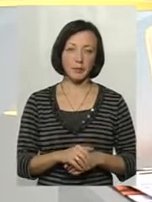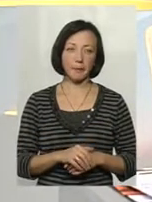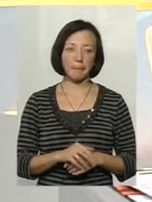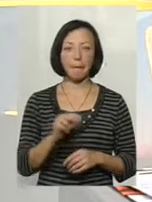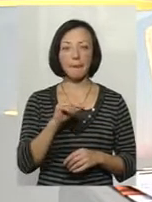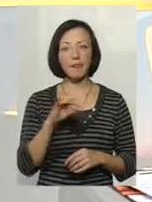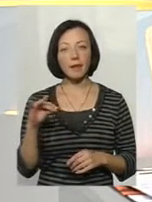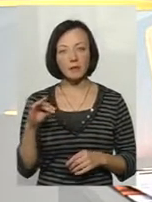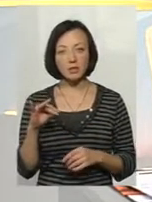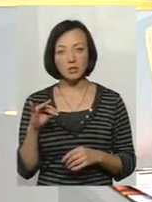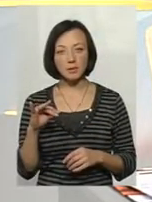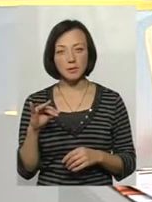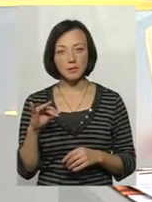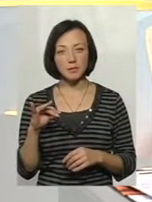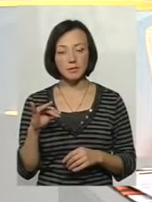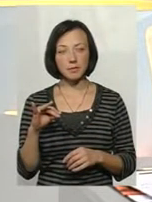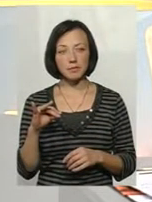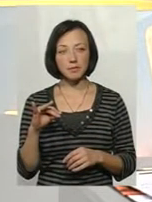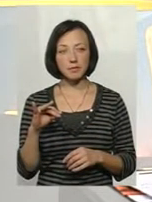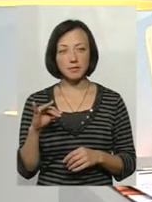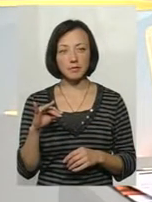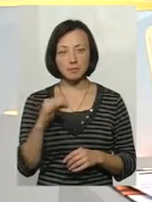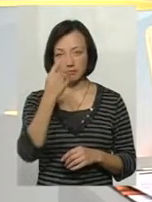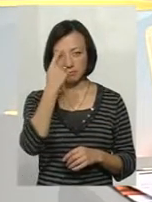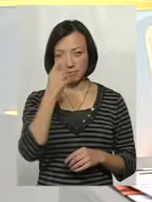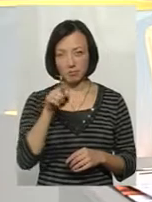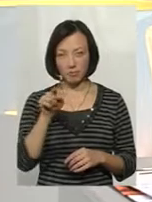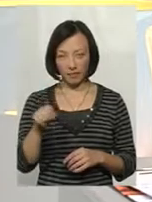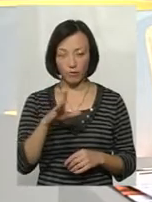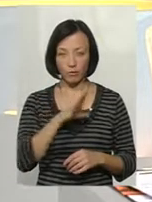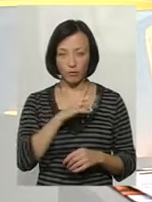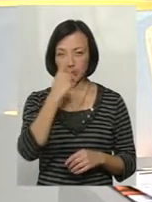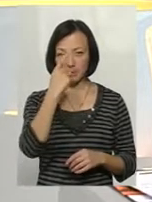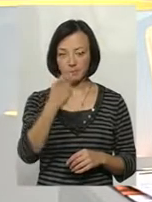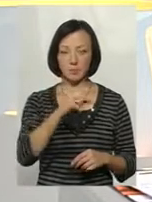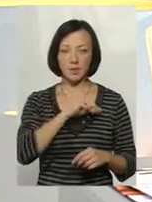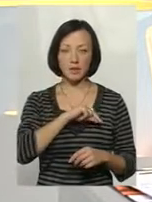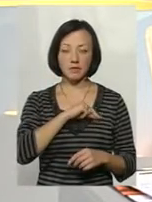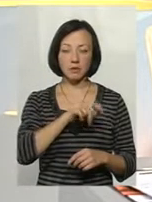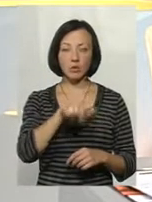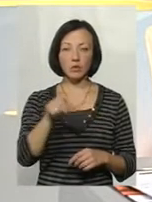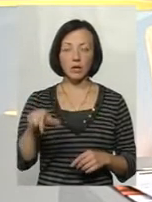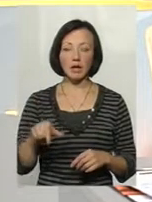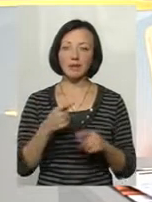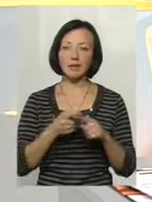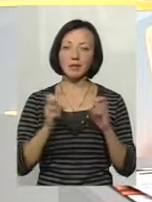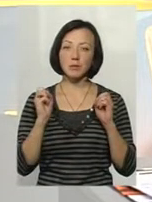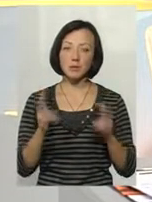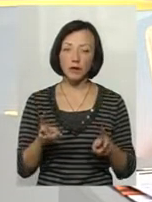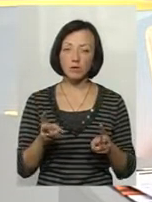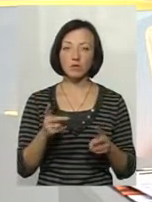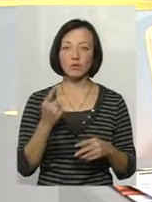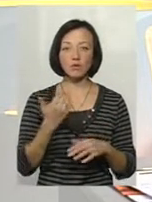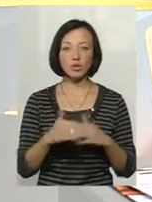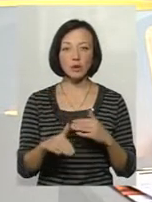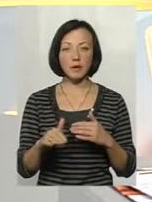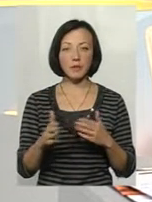Чи доводиться вам попереджати вашим працівникам людей, що це небезпечно, що воно